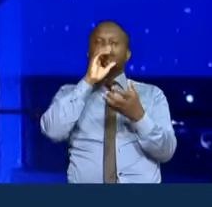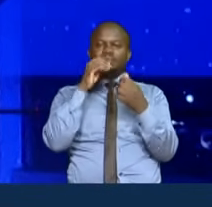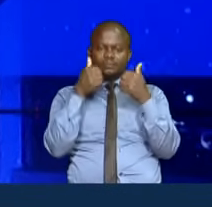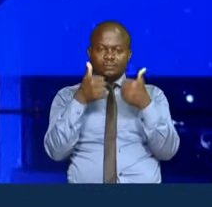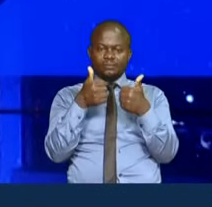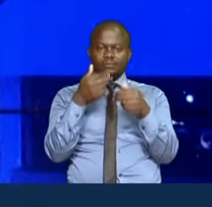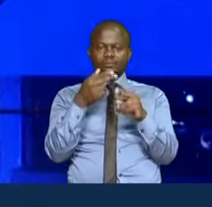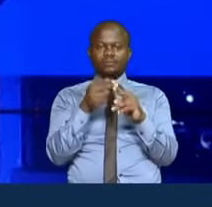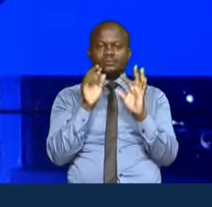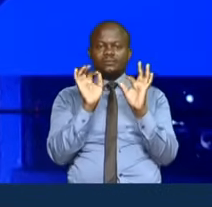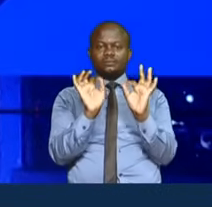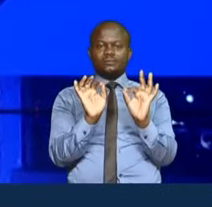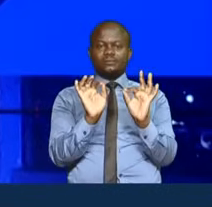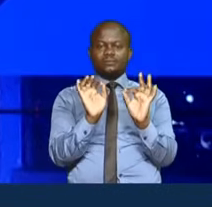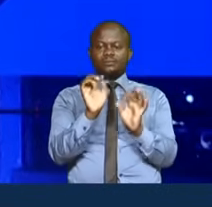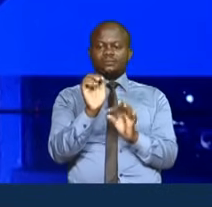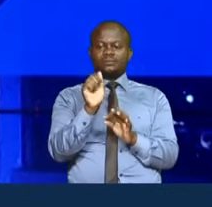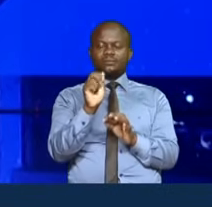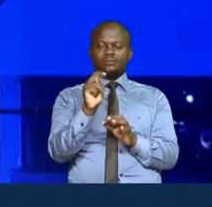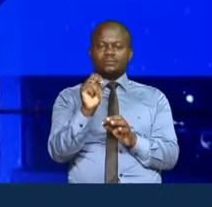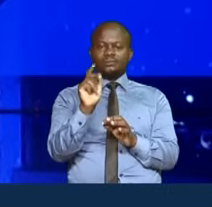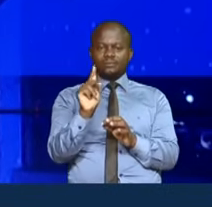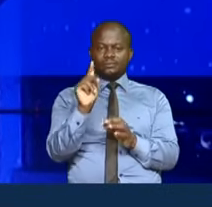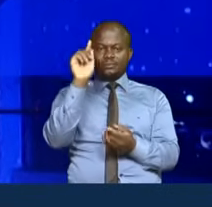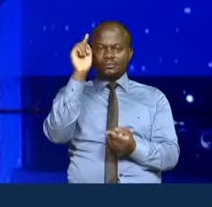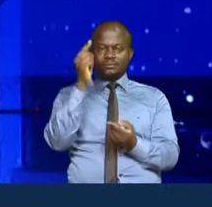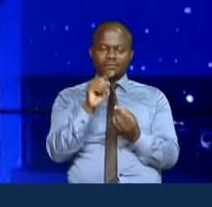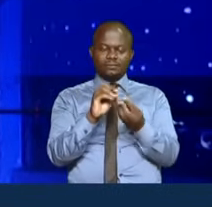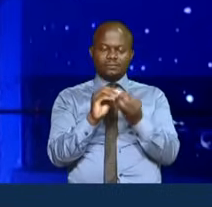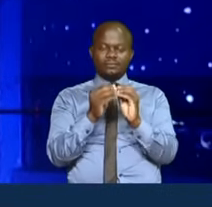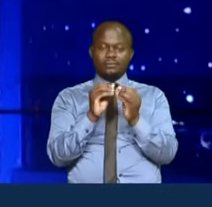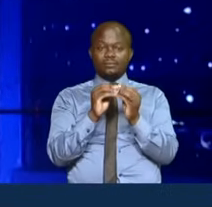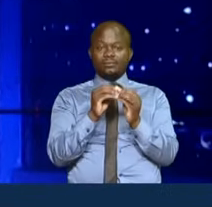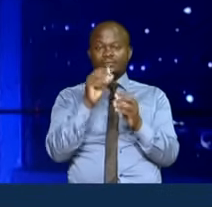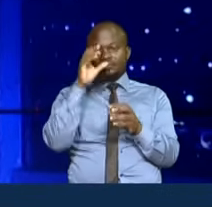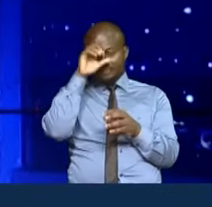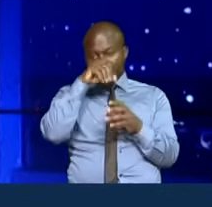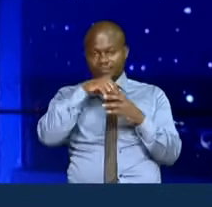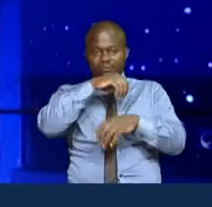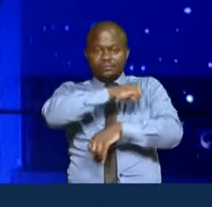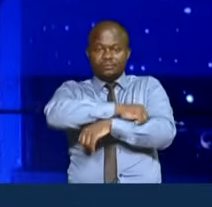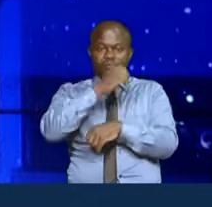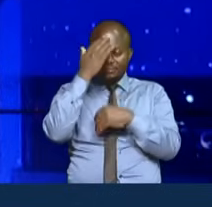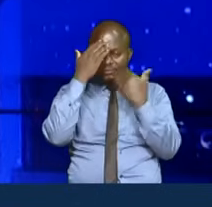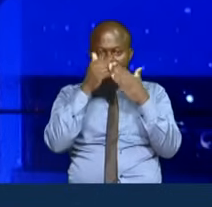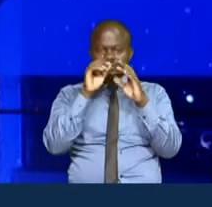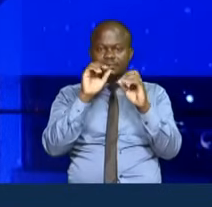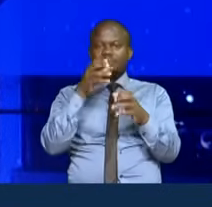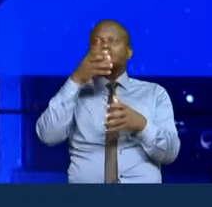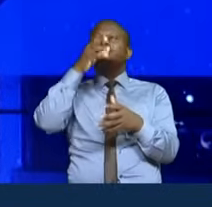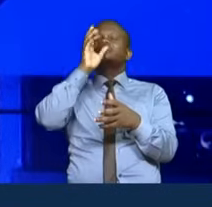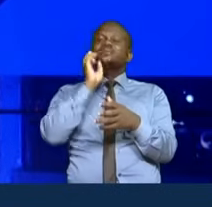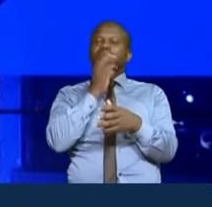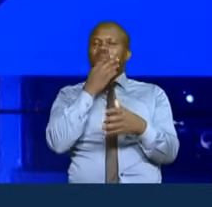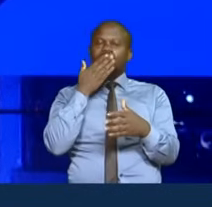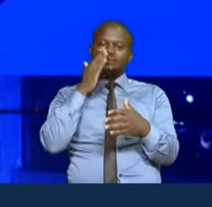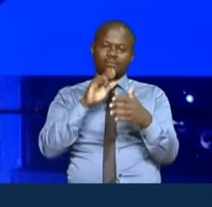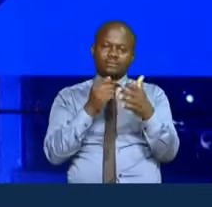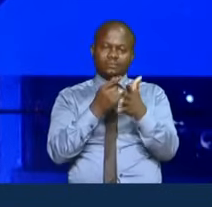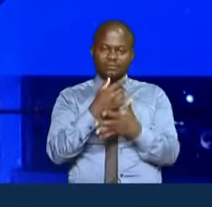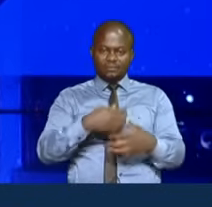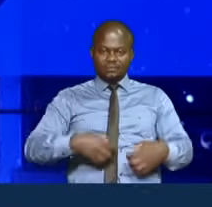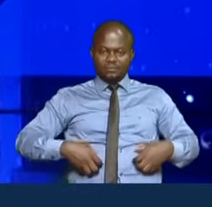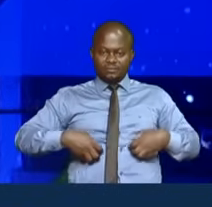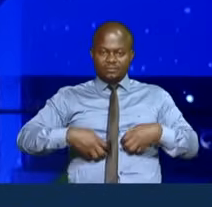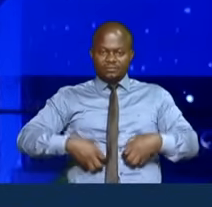bizwi nka smart tank byagabanyije umubare w'abasibaga ishuri kubera ko banywe amazi mabi akabatera